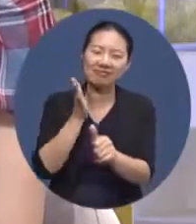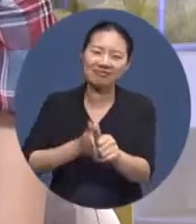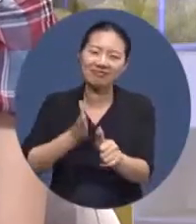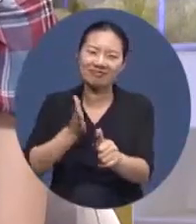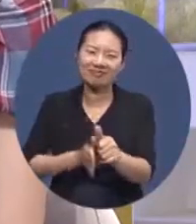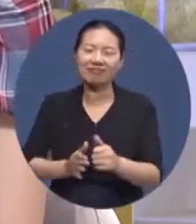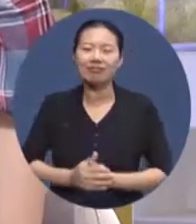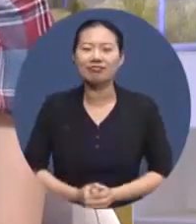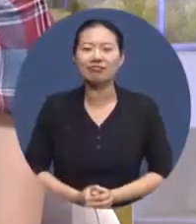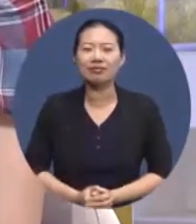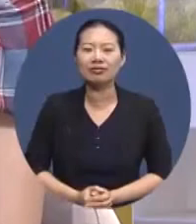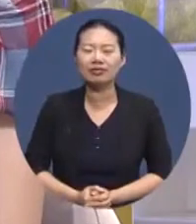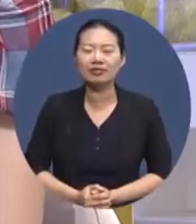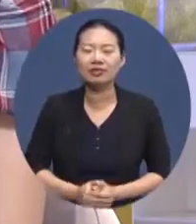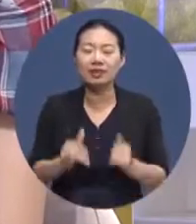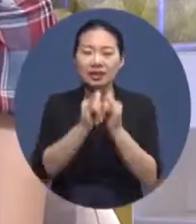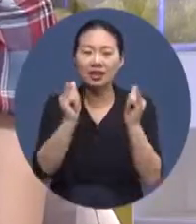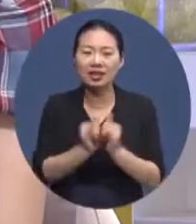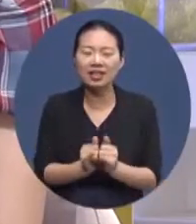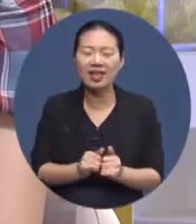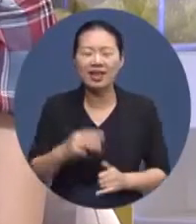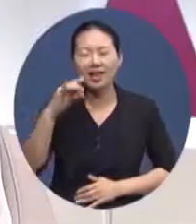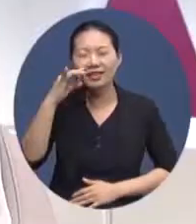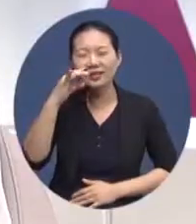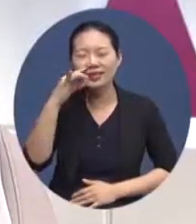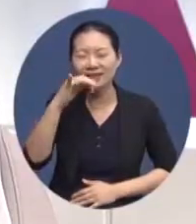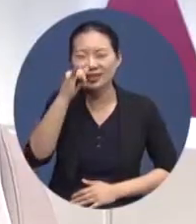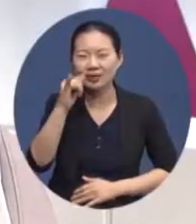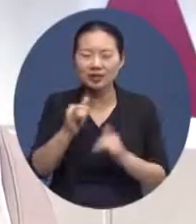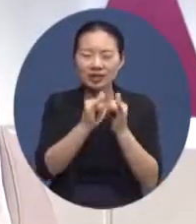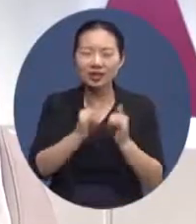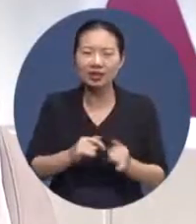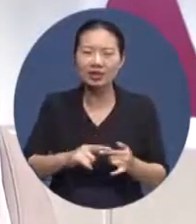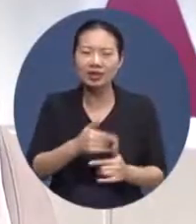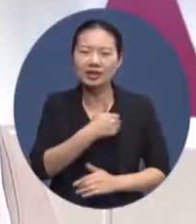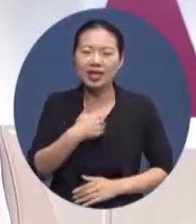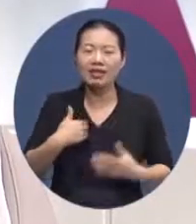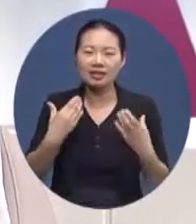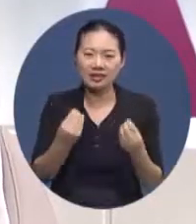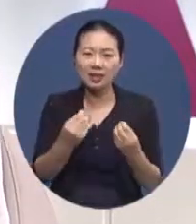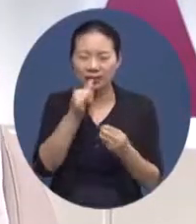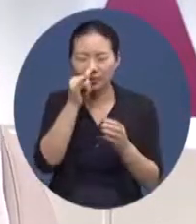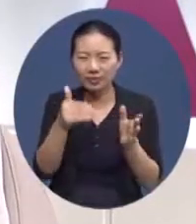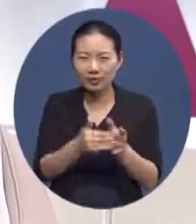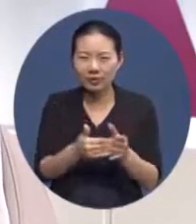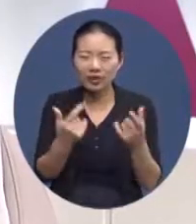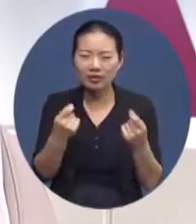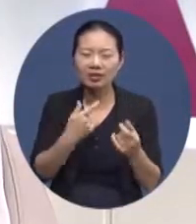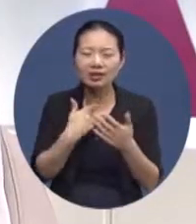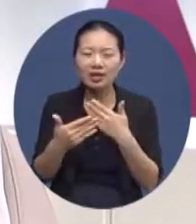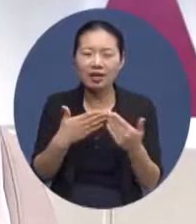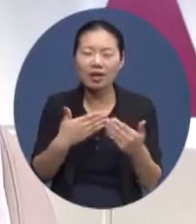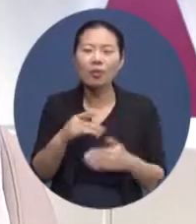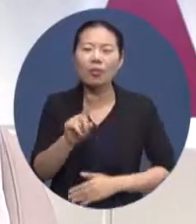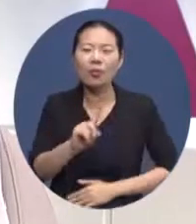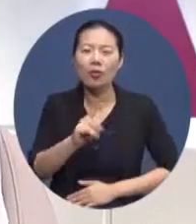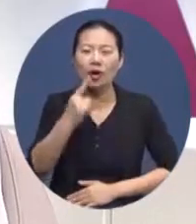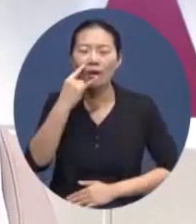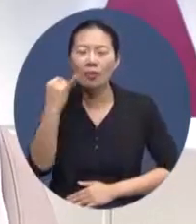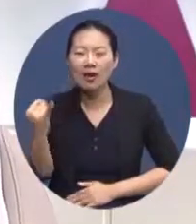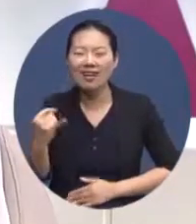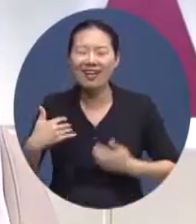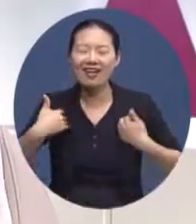해주셨으면 좋겠습니다. 네. 그러면 사회가 아주 흥미롭고 또 사회에 대해서 자신감도 생길 거고요. 이런 체험 경험은